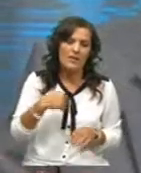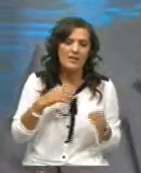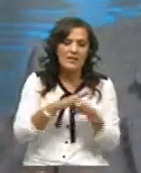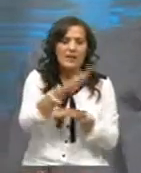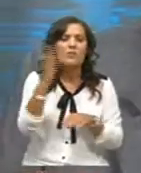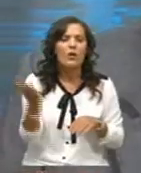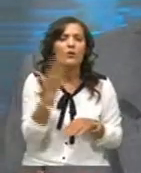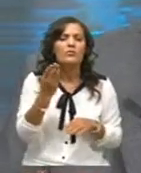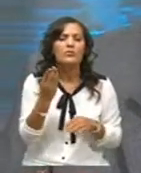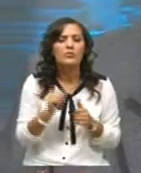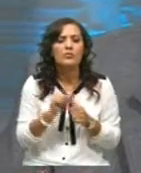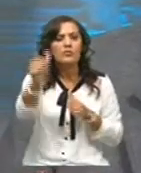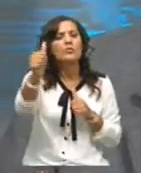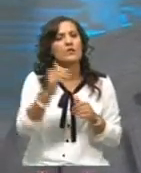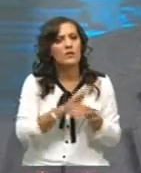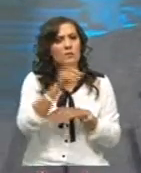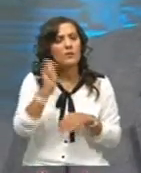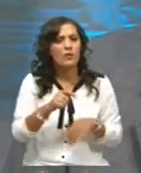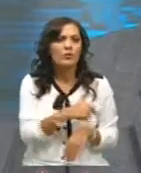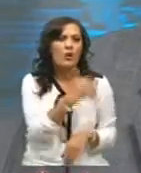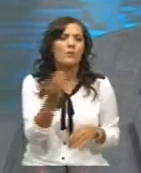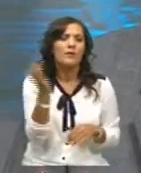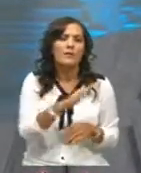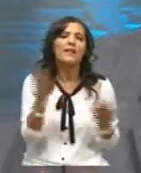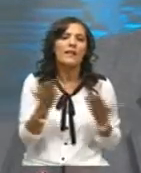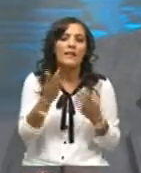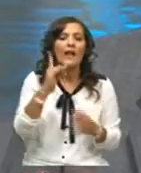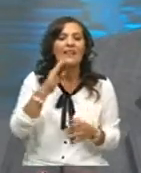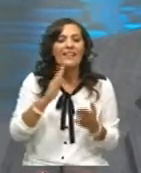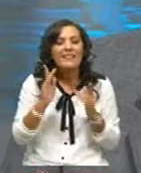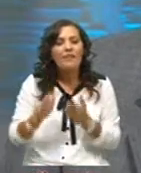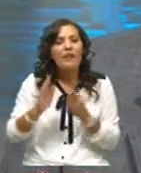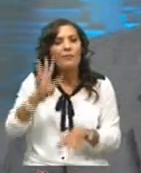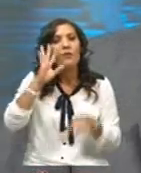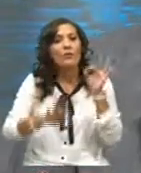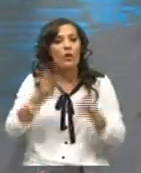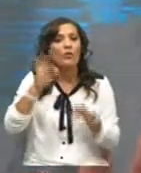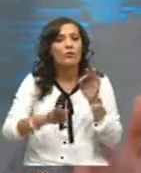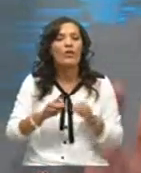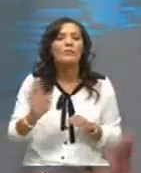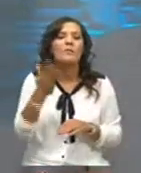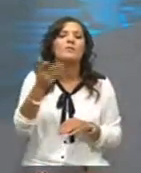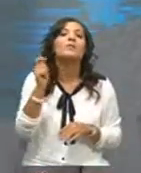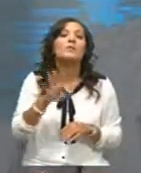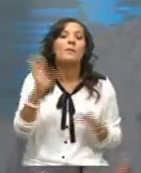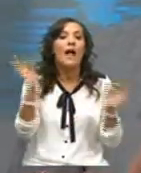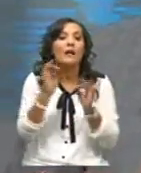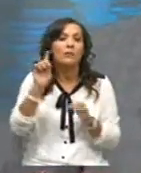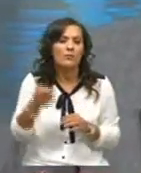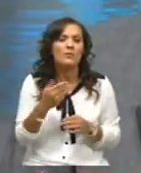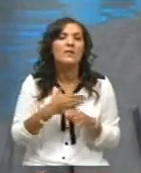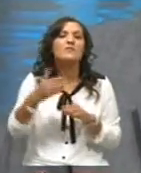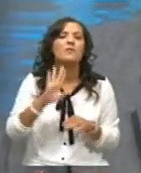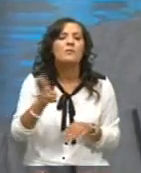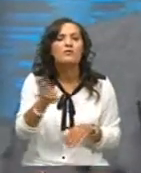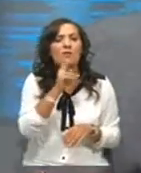yaşamı oldukça uzatabiliyor ve normale getirebiliriz Turkey rutin kontrol yeter cihatlı erken olsun gecikmeye